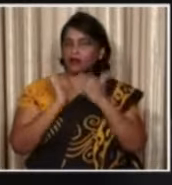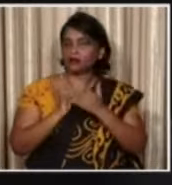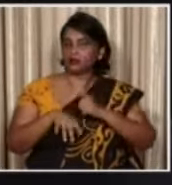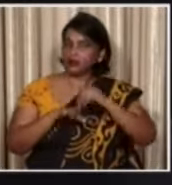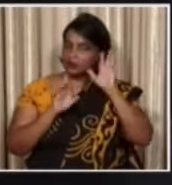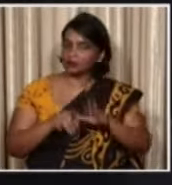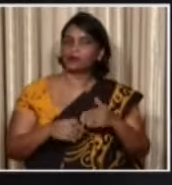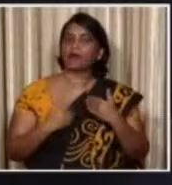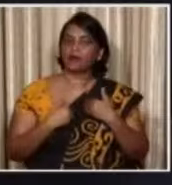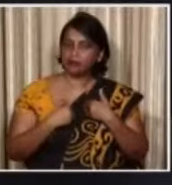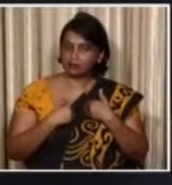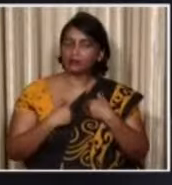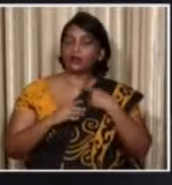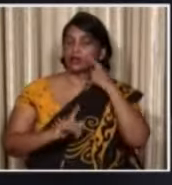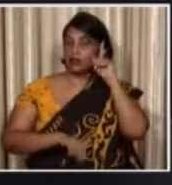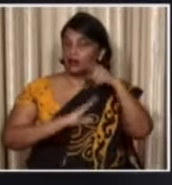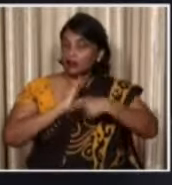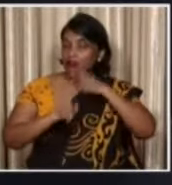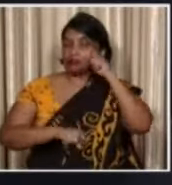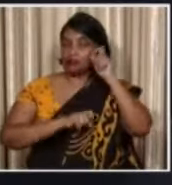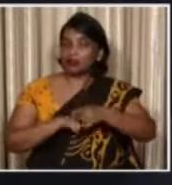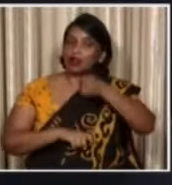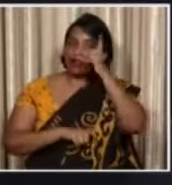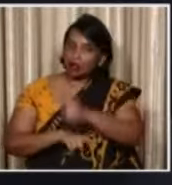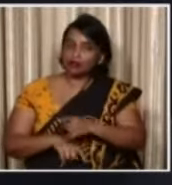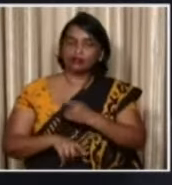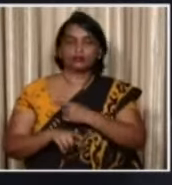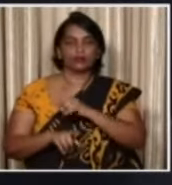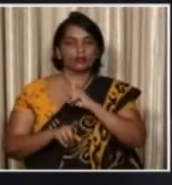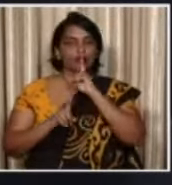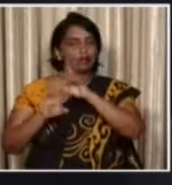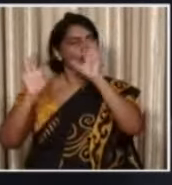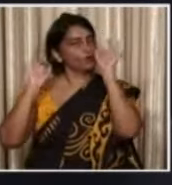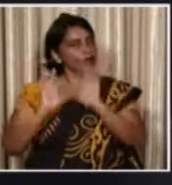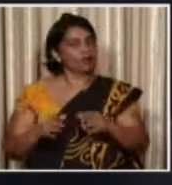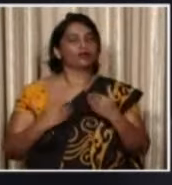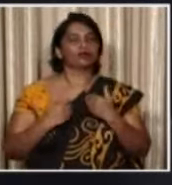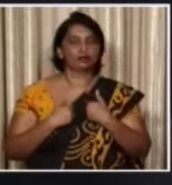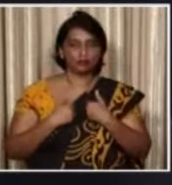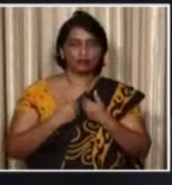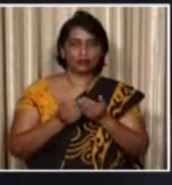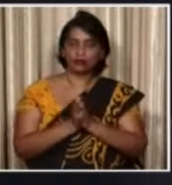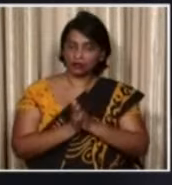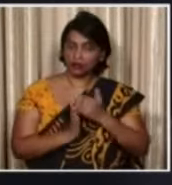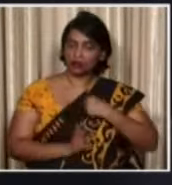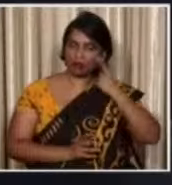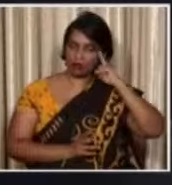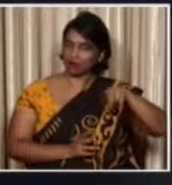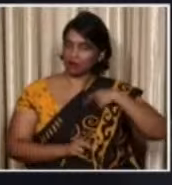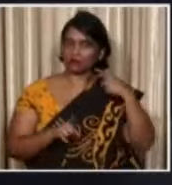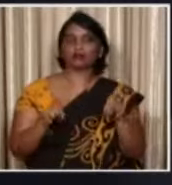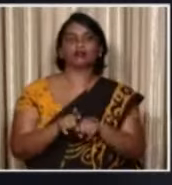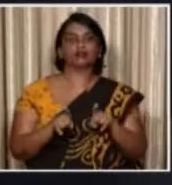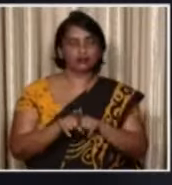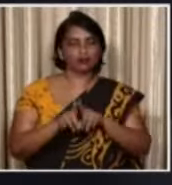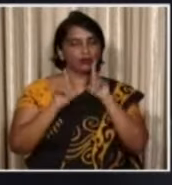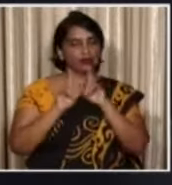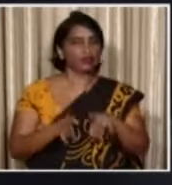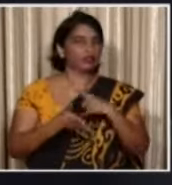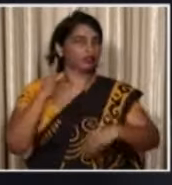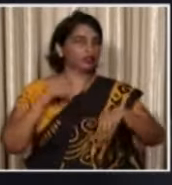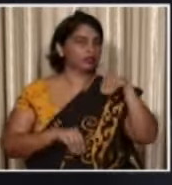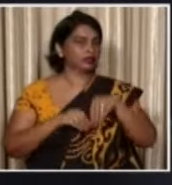Pava. Ape Janatavage Avasare Kinsa Nudanamakin Torava. මාහට මගේ අභිමතය පරිදි මෙවැනි